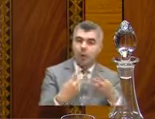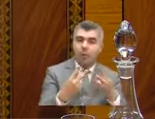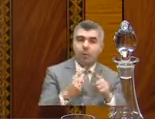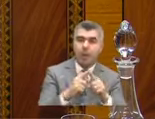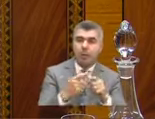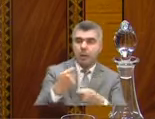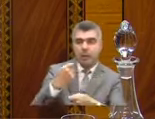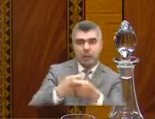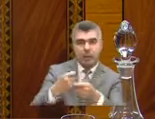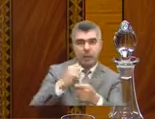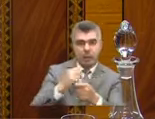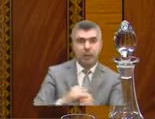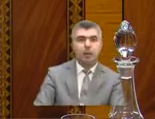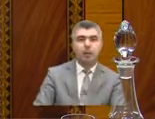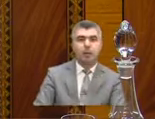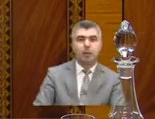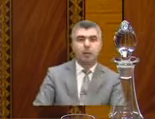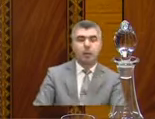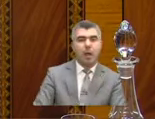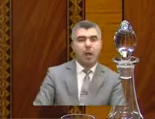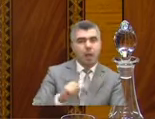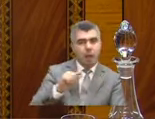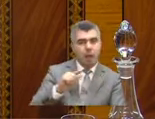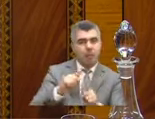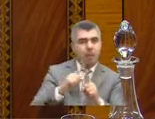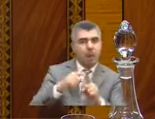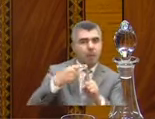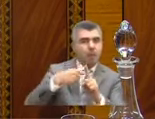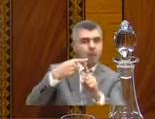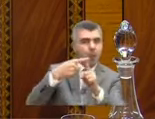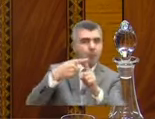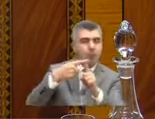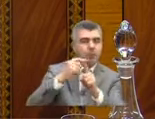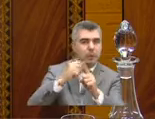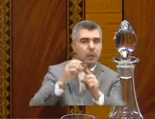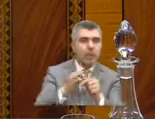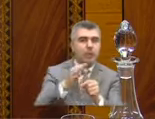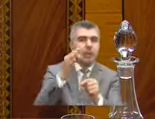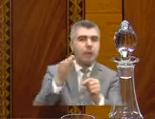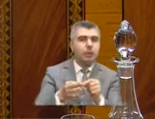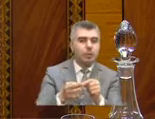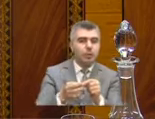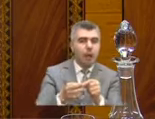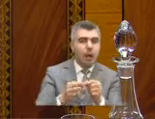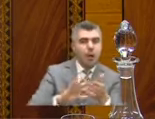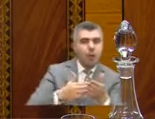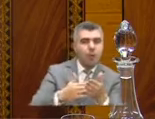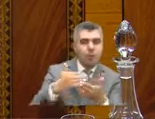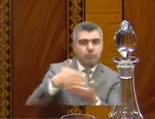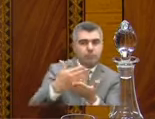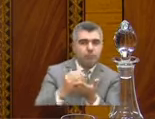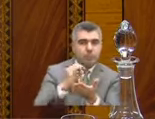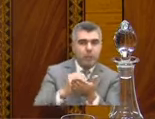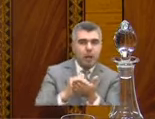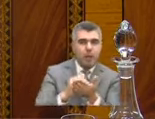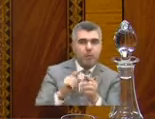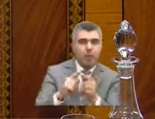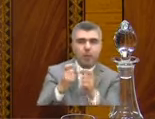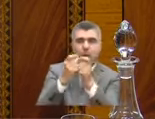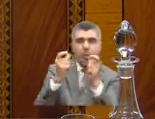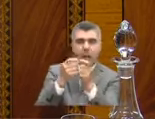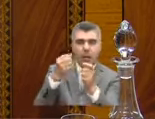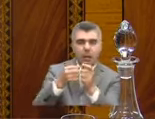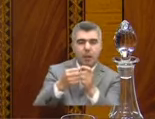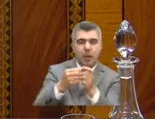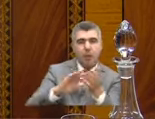الاقتصادي مبني بشكل أكبر على الرفع من الإنتاجية والتوزيع الأمثل للاستثمار، مع